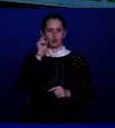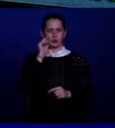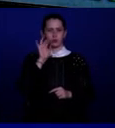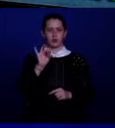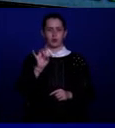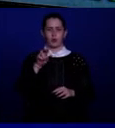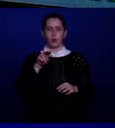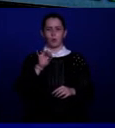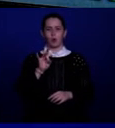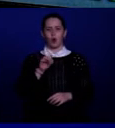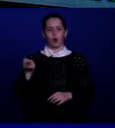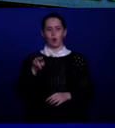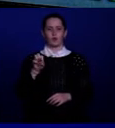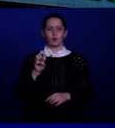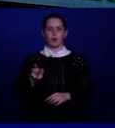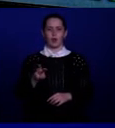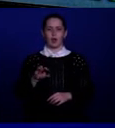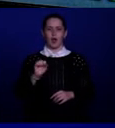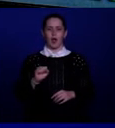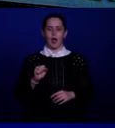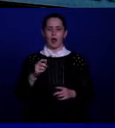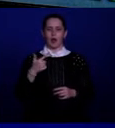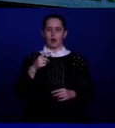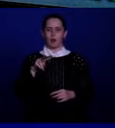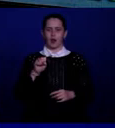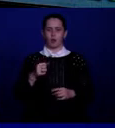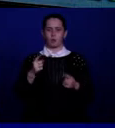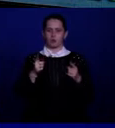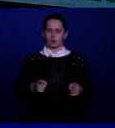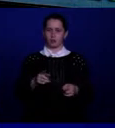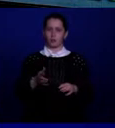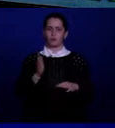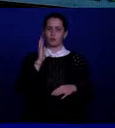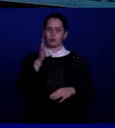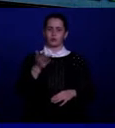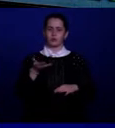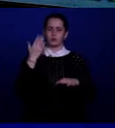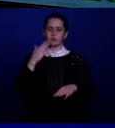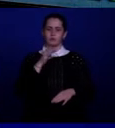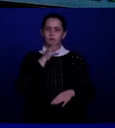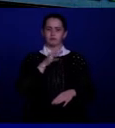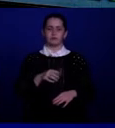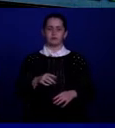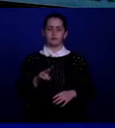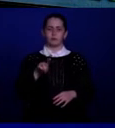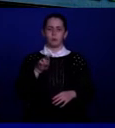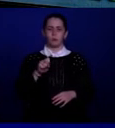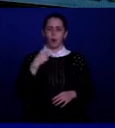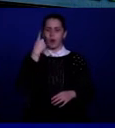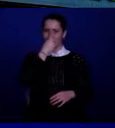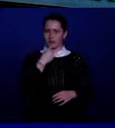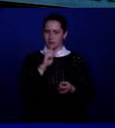по родам. А глаголы настоящего и будущего времени, они изменяются по